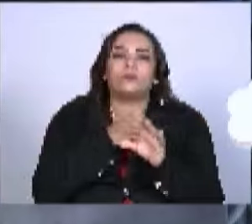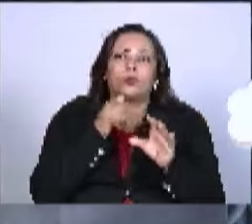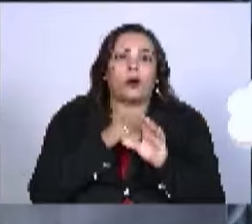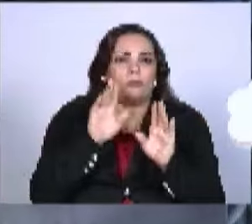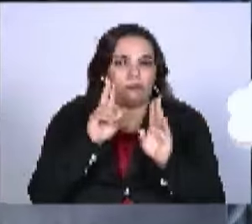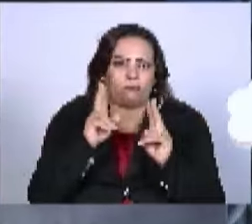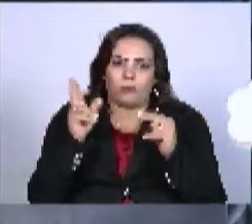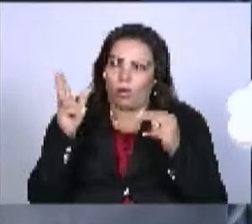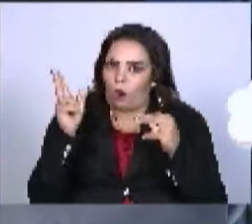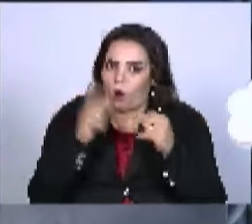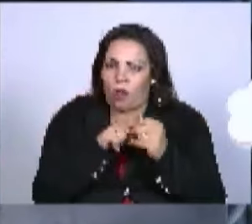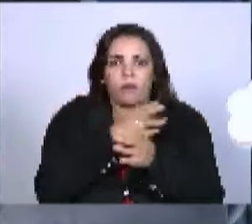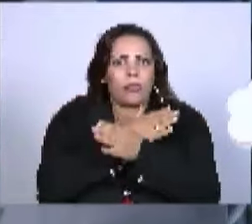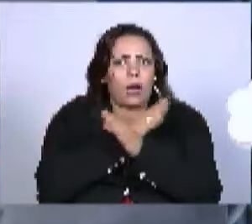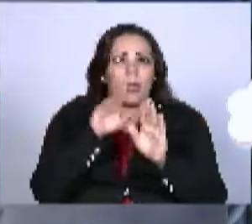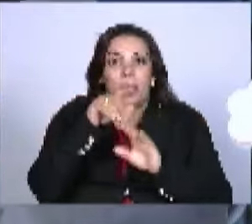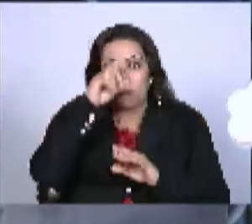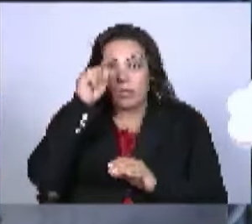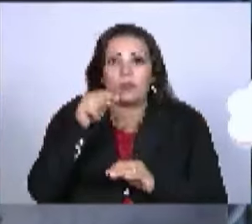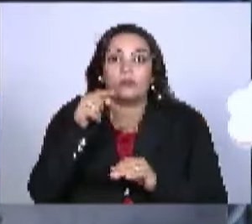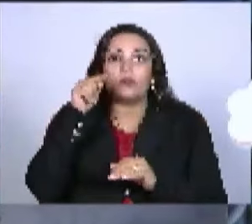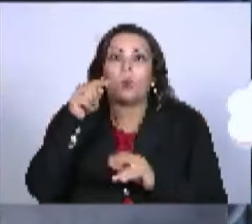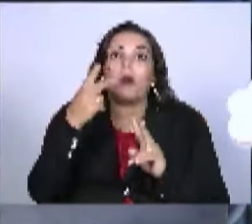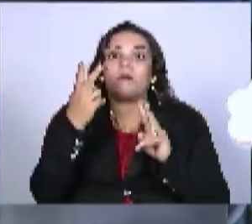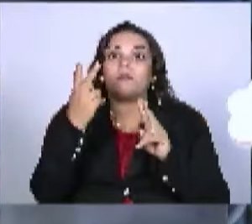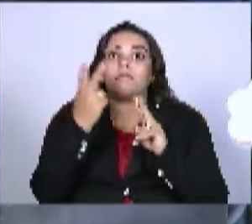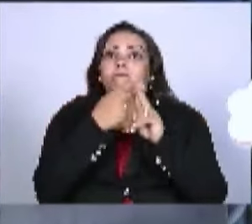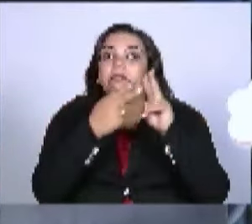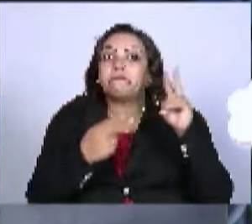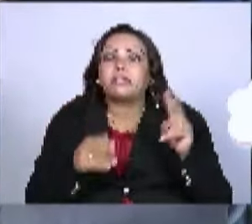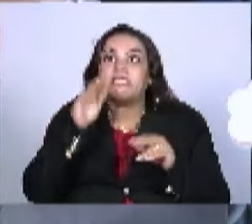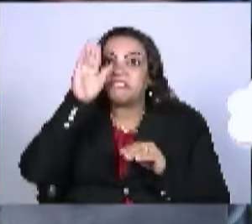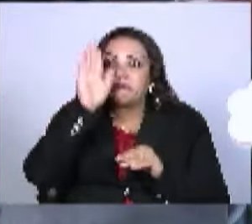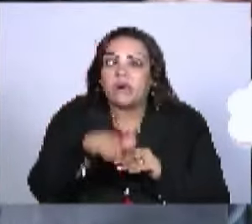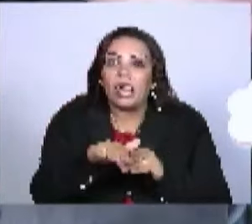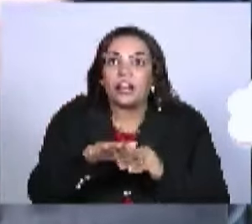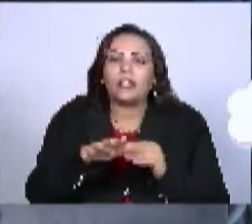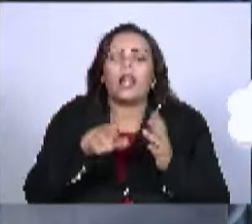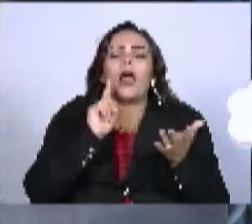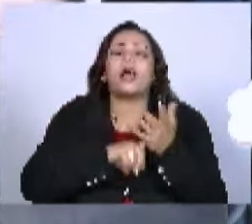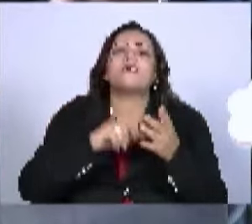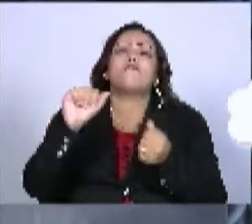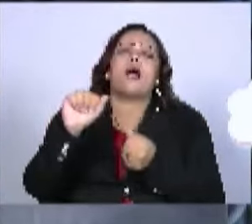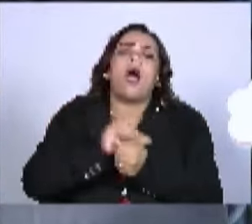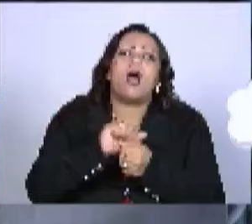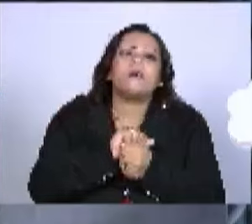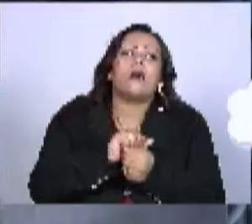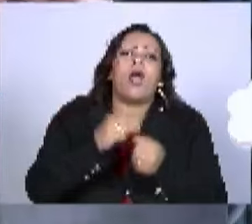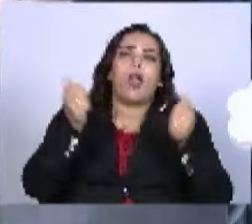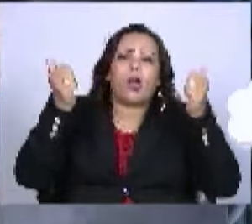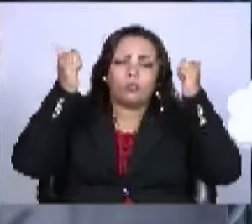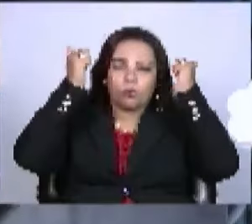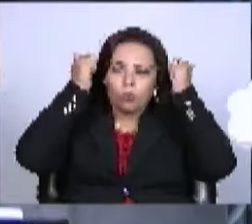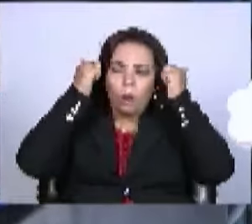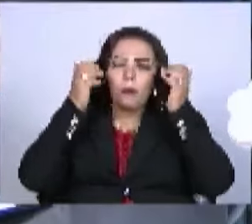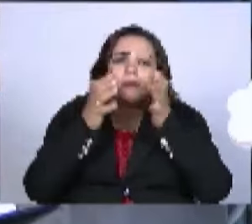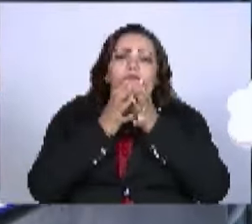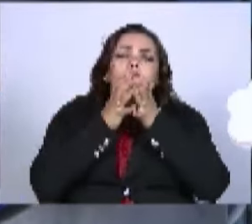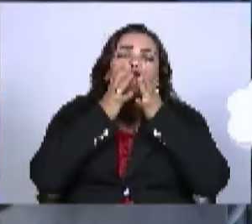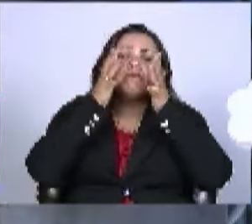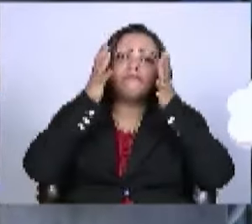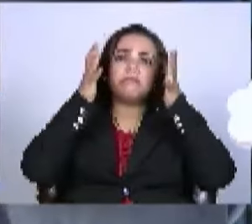رافض تماما اللي غرق في الكلام ده بيبقى محتاج غسيل وتوبه و كبير طبعا